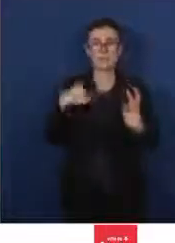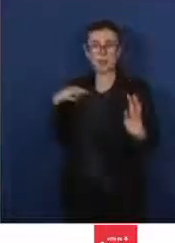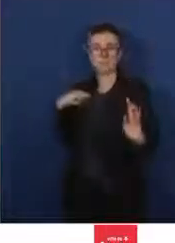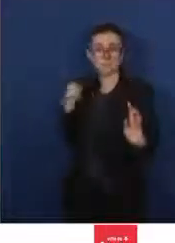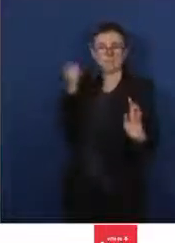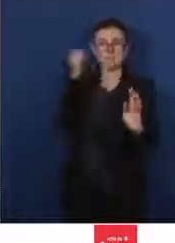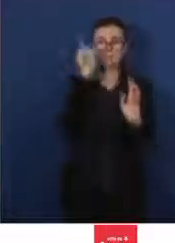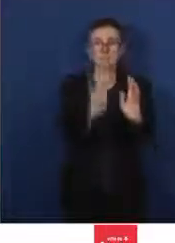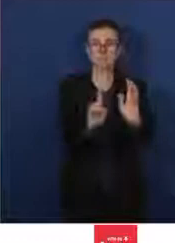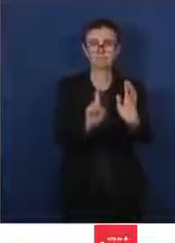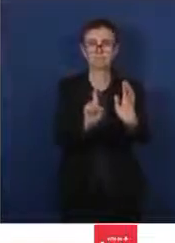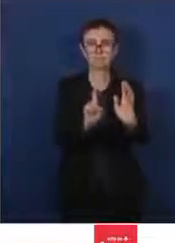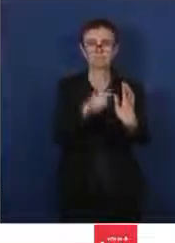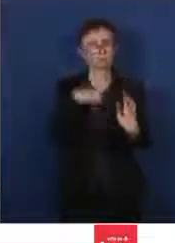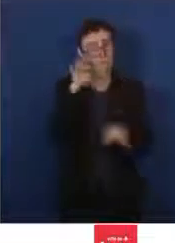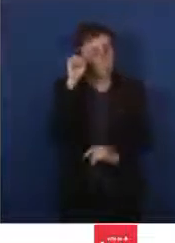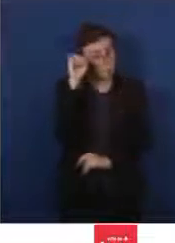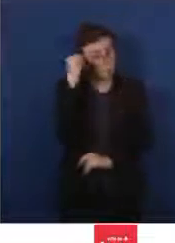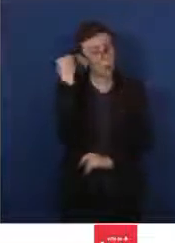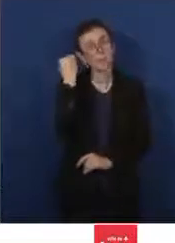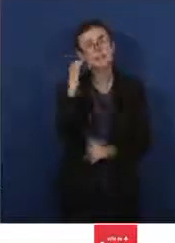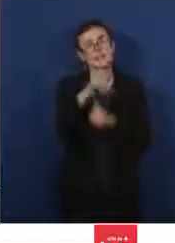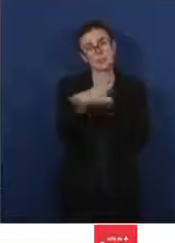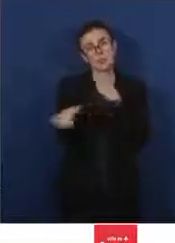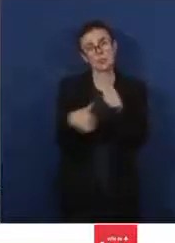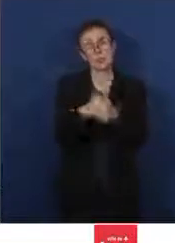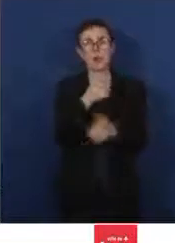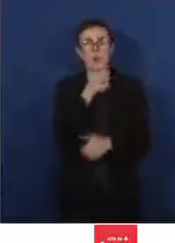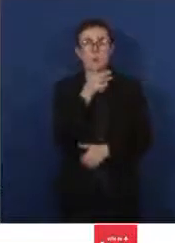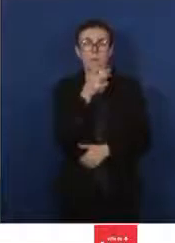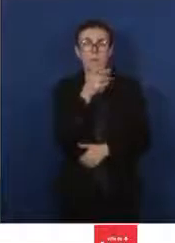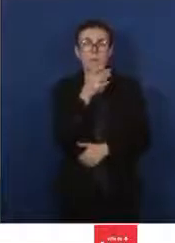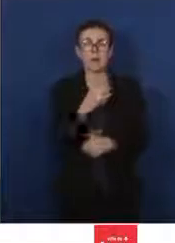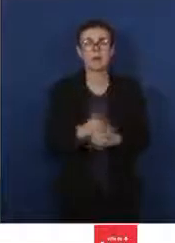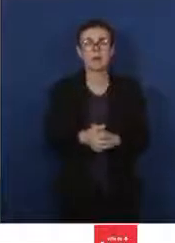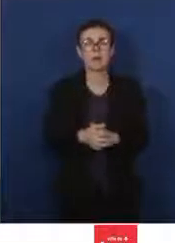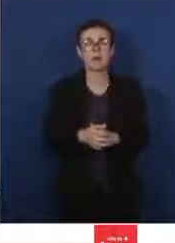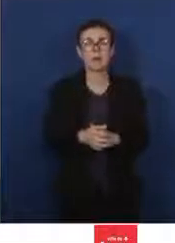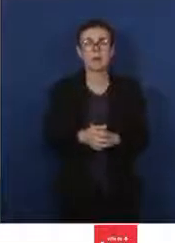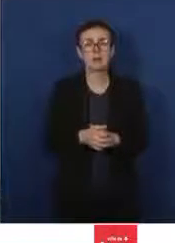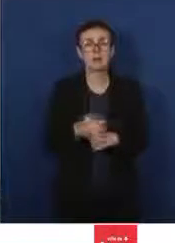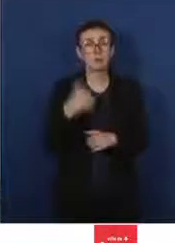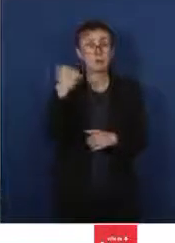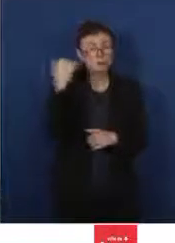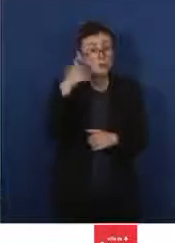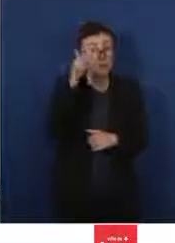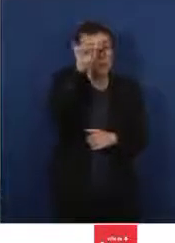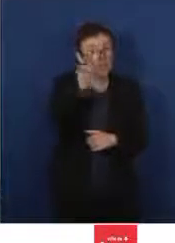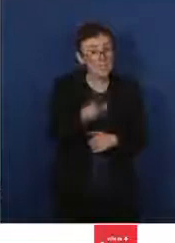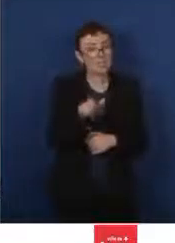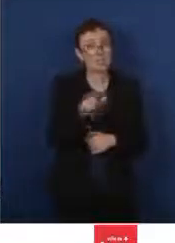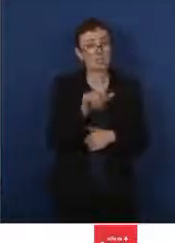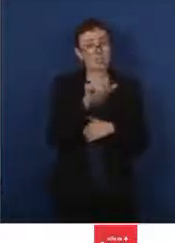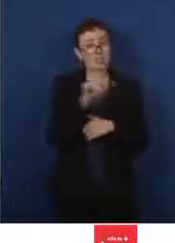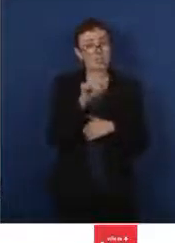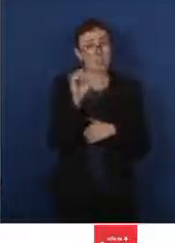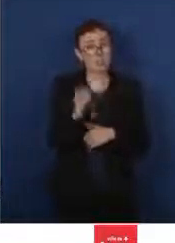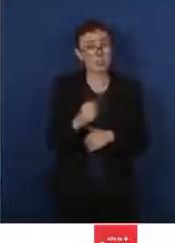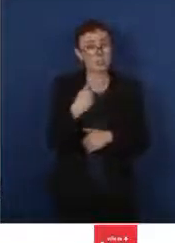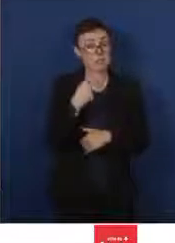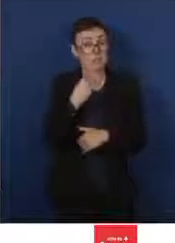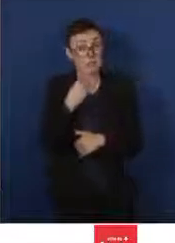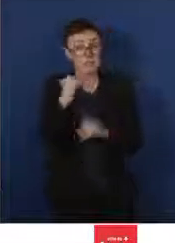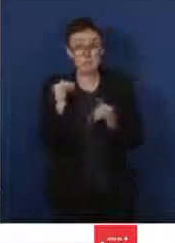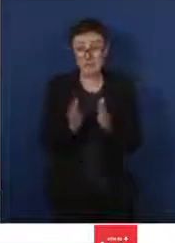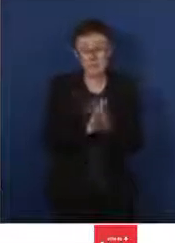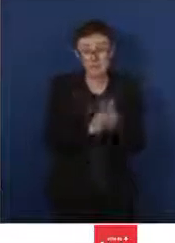regrettant toutefois qu'aucun suppléant ne puisse être désigné pour un représentant unique qui peut être empêché, aussi motivé